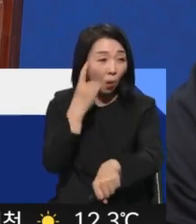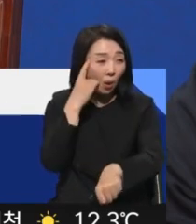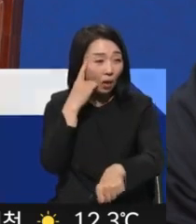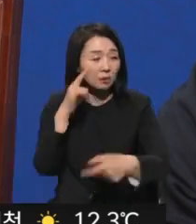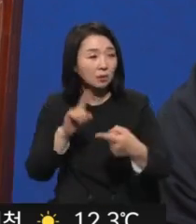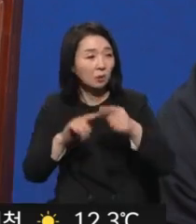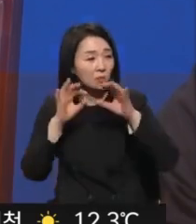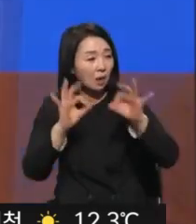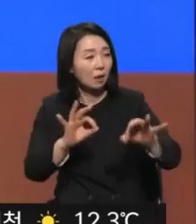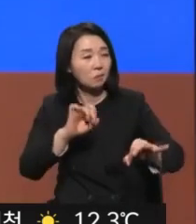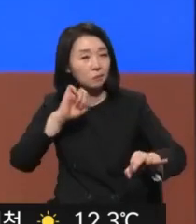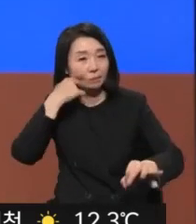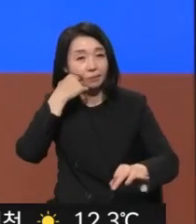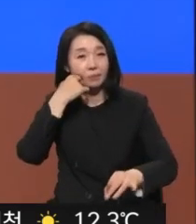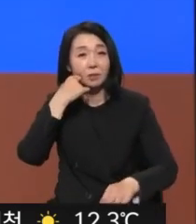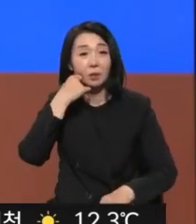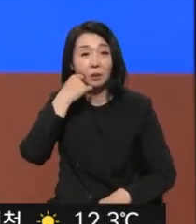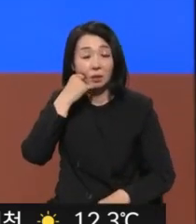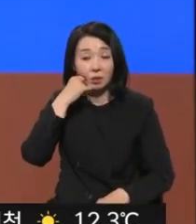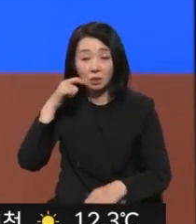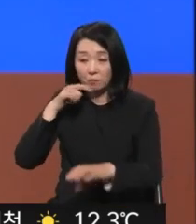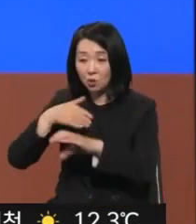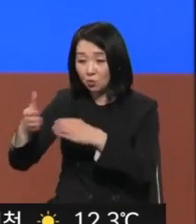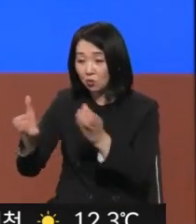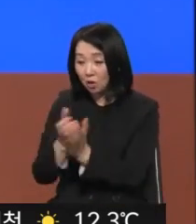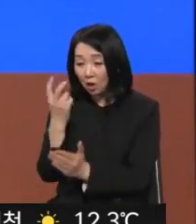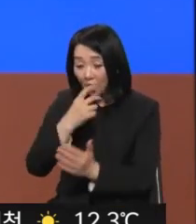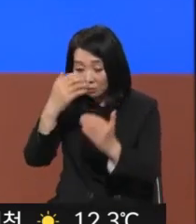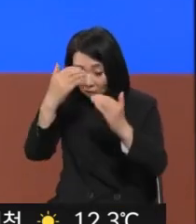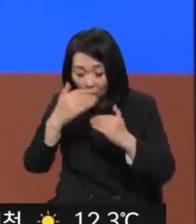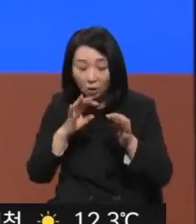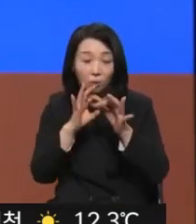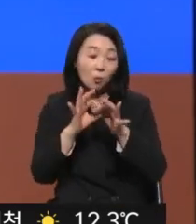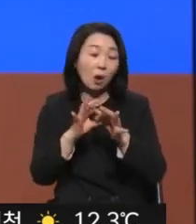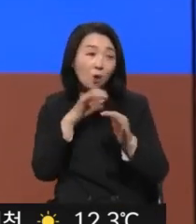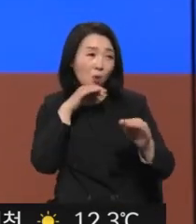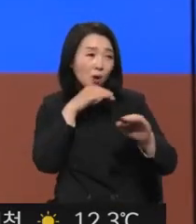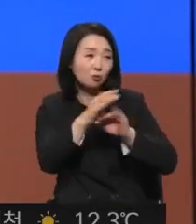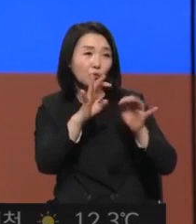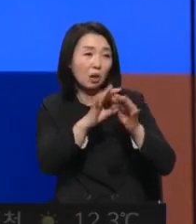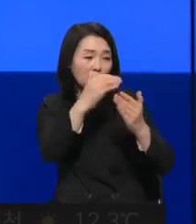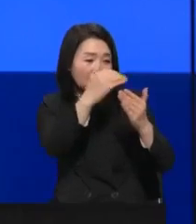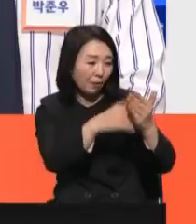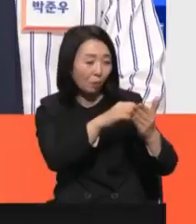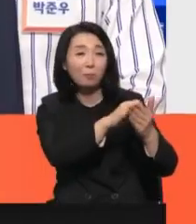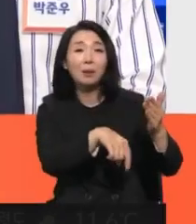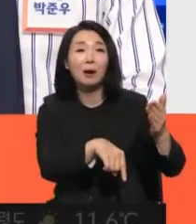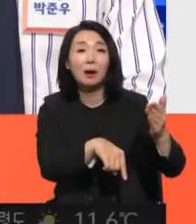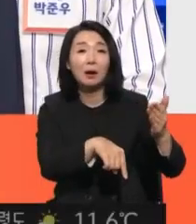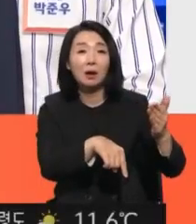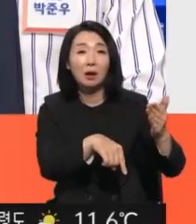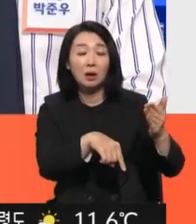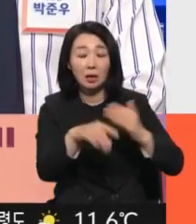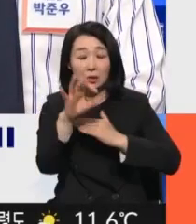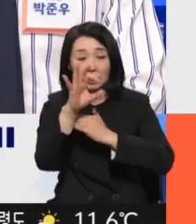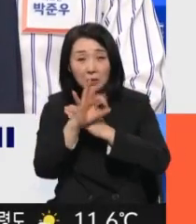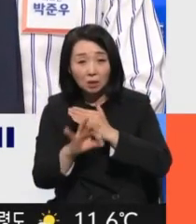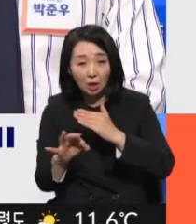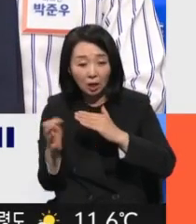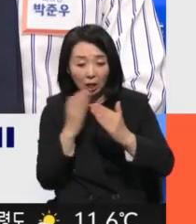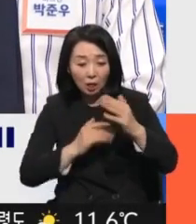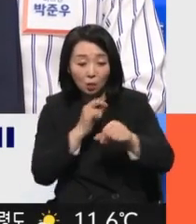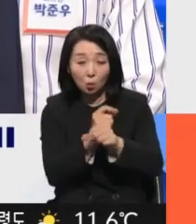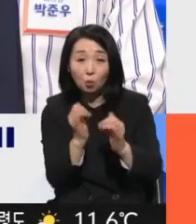없습니다 이 감사원 보도자료인 월북 관련 진실이 빠져 있다라는 입장인데요이 당시 서해공무원 사건